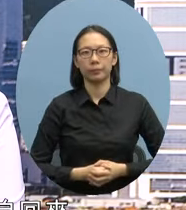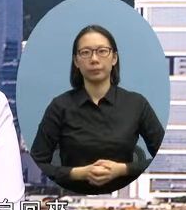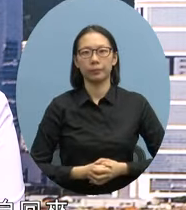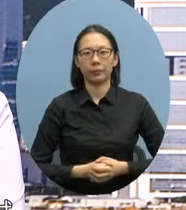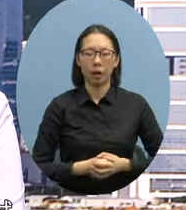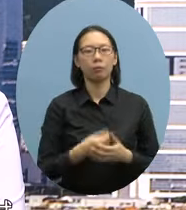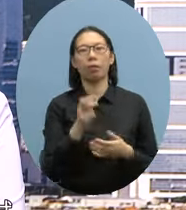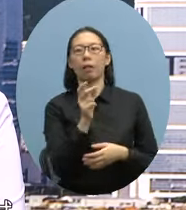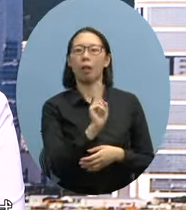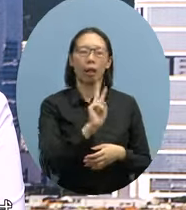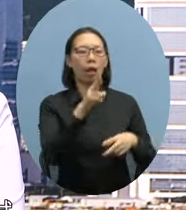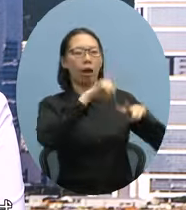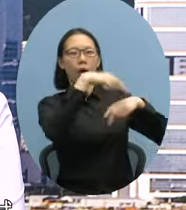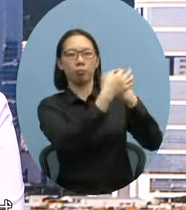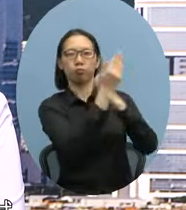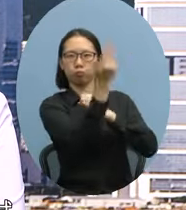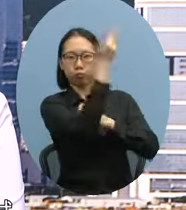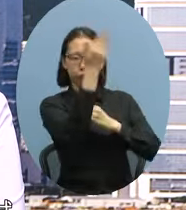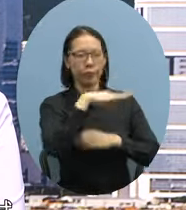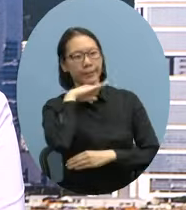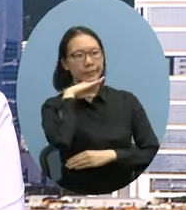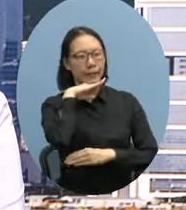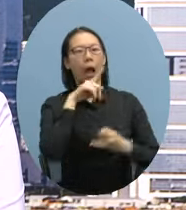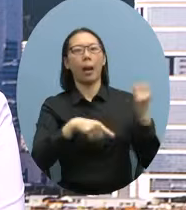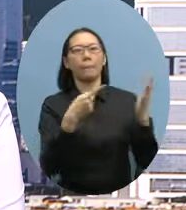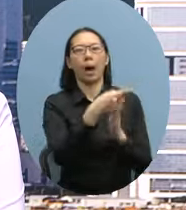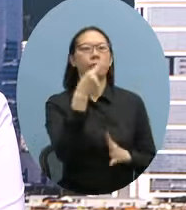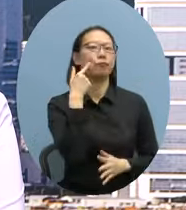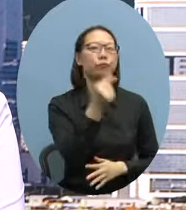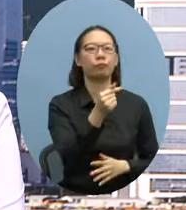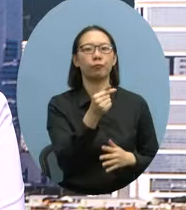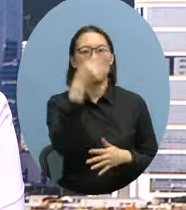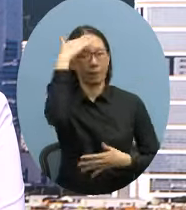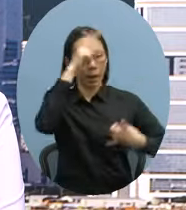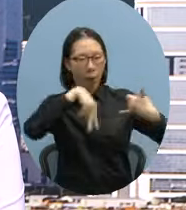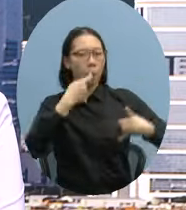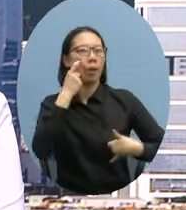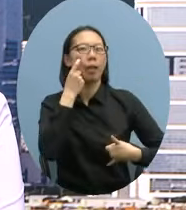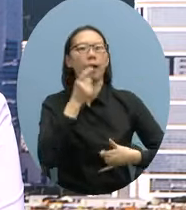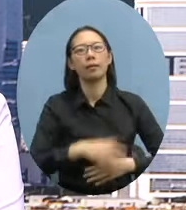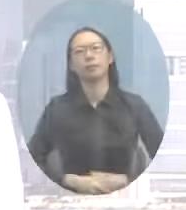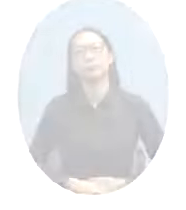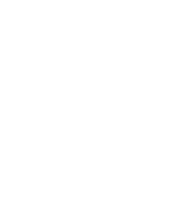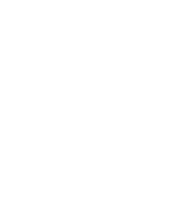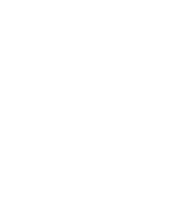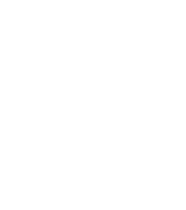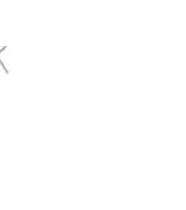是又是在亞博那裡等測試，後來就是陽性的，他都是沒有病徵的。